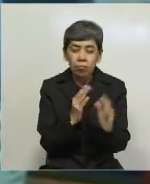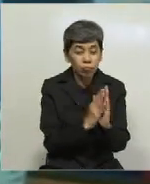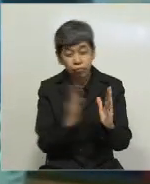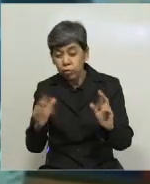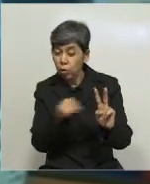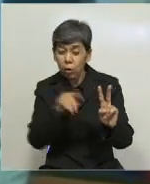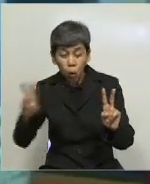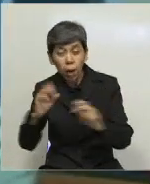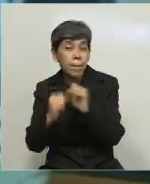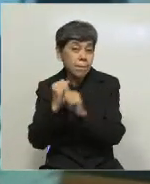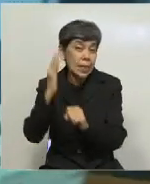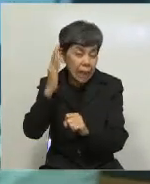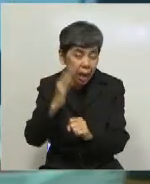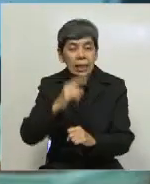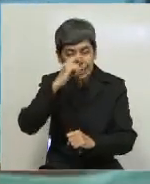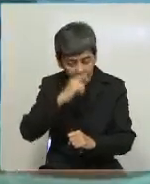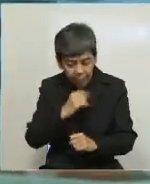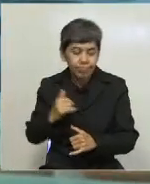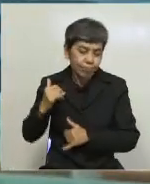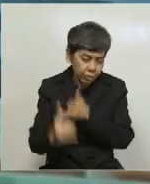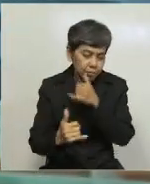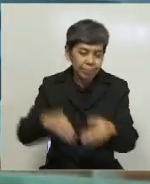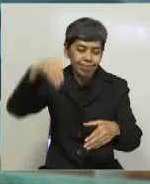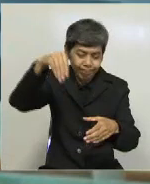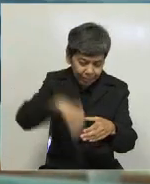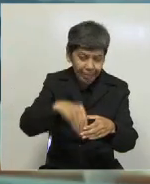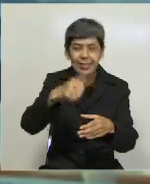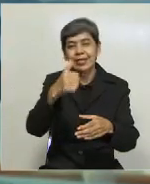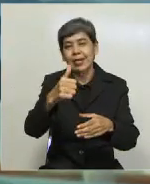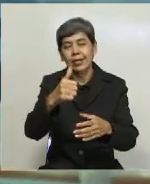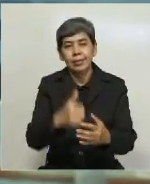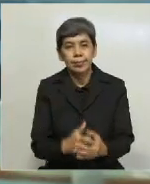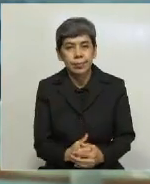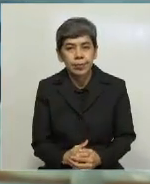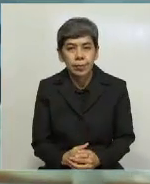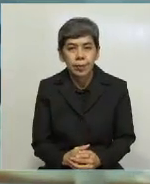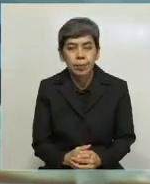าปีหน้าคนไทยก็จะได้หย่อนบัตรเลือกตั้งอย่างแน่นอน